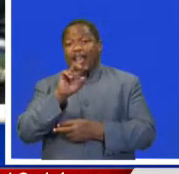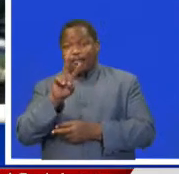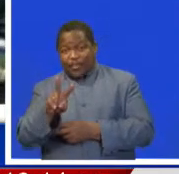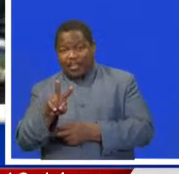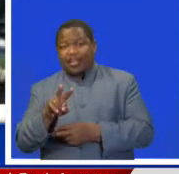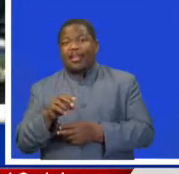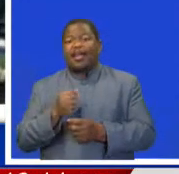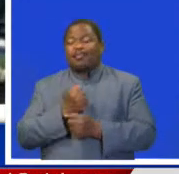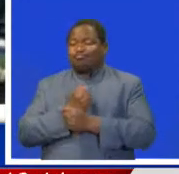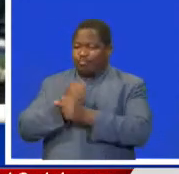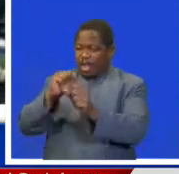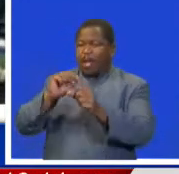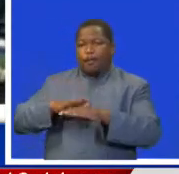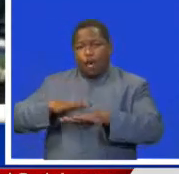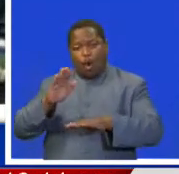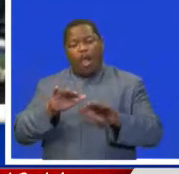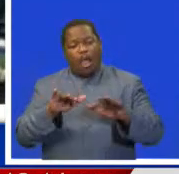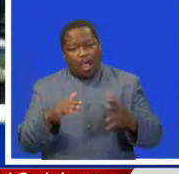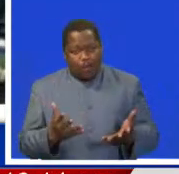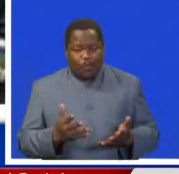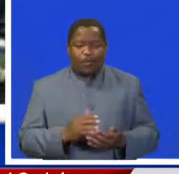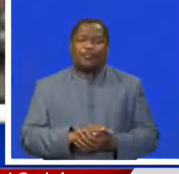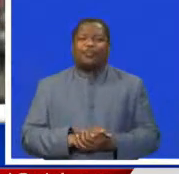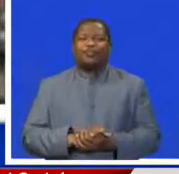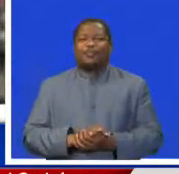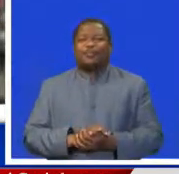lebuke tindzaba te-HIV and AIDS iNature.